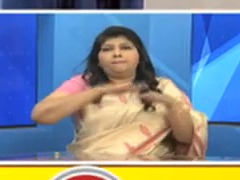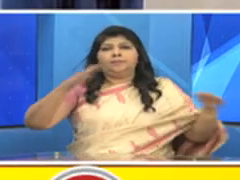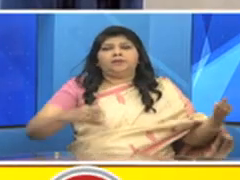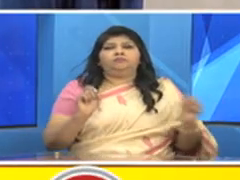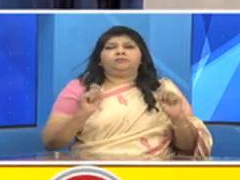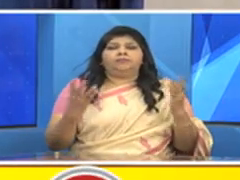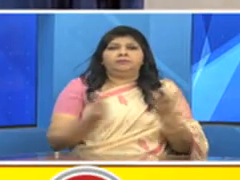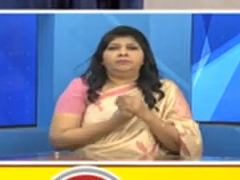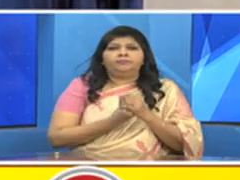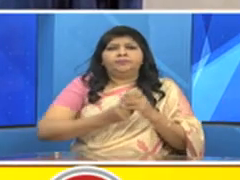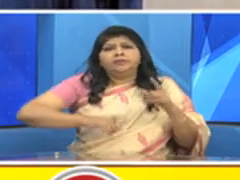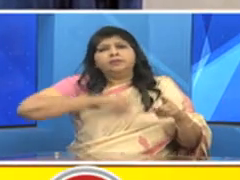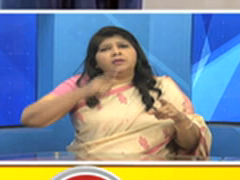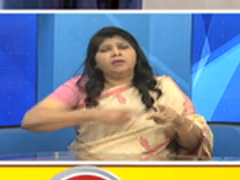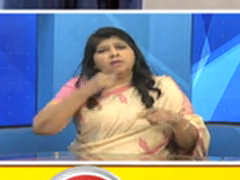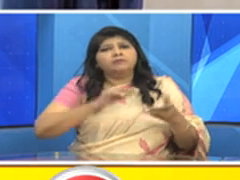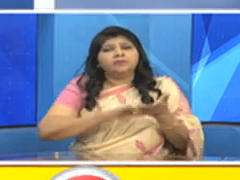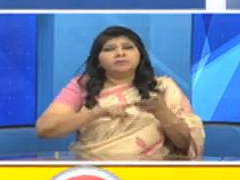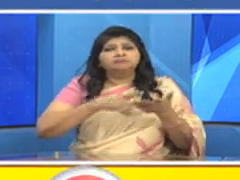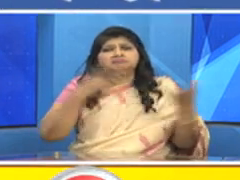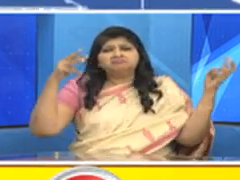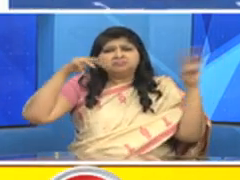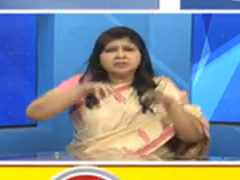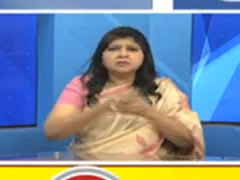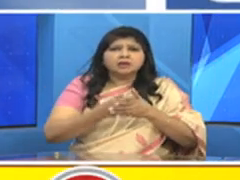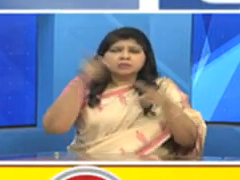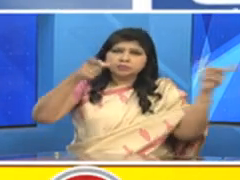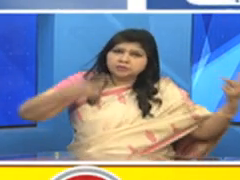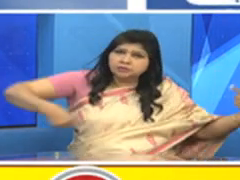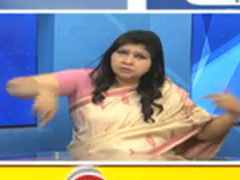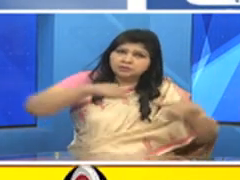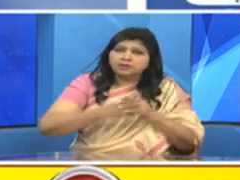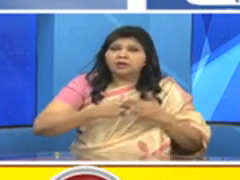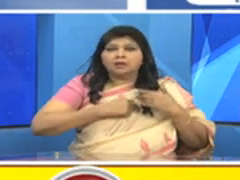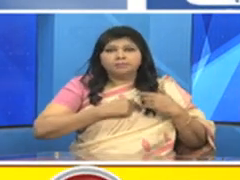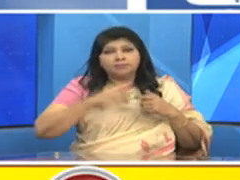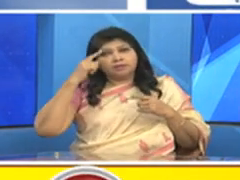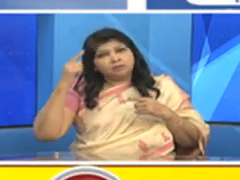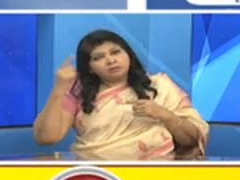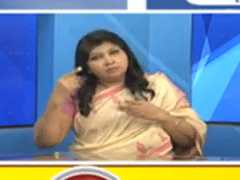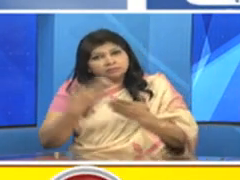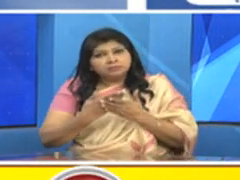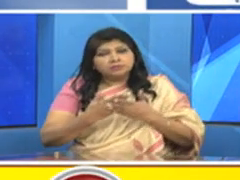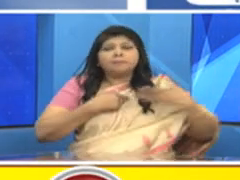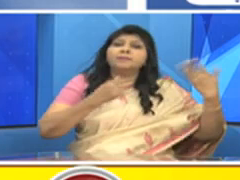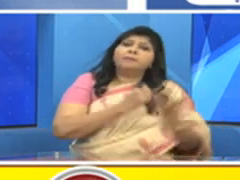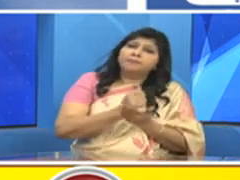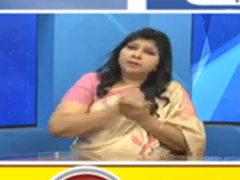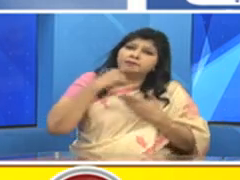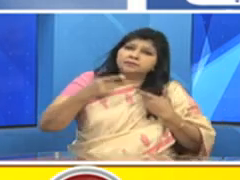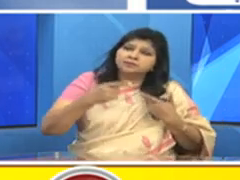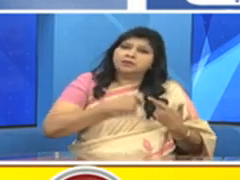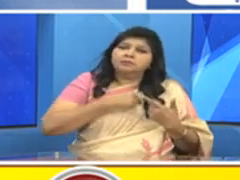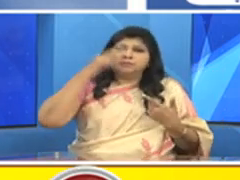है। हर महीने हजारों की संख्या में लोग अपने सुझाव, अपने प्रयास,